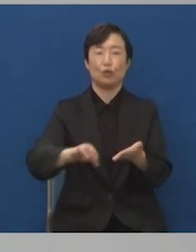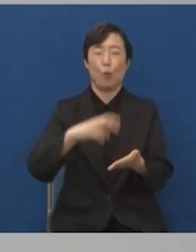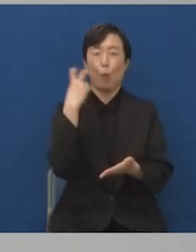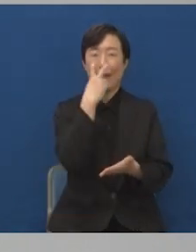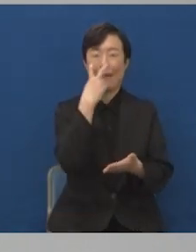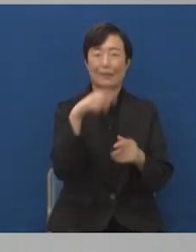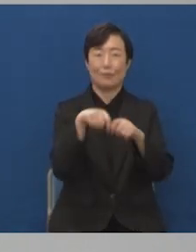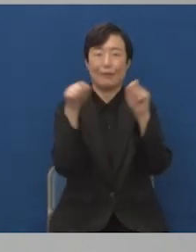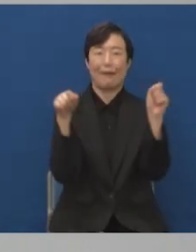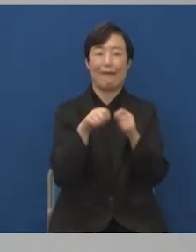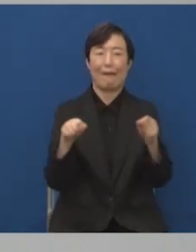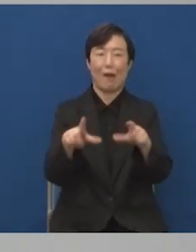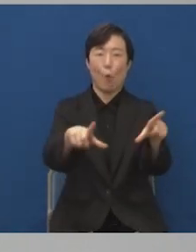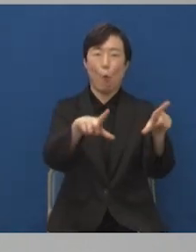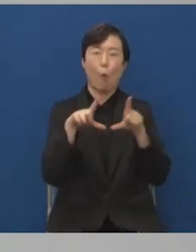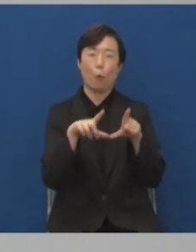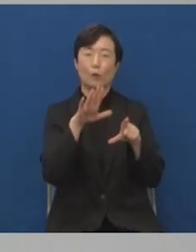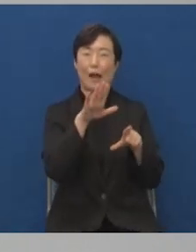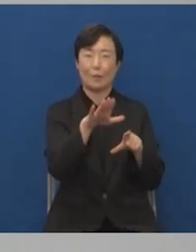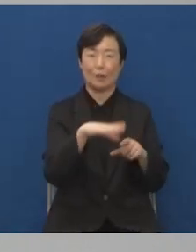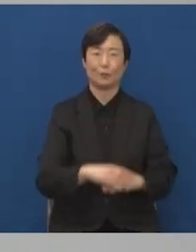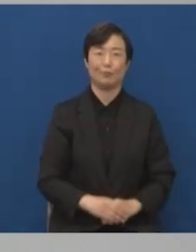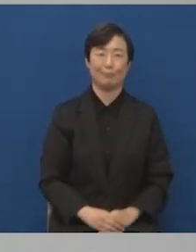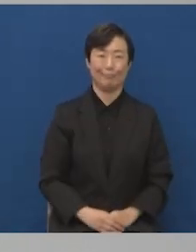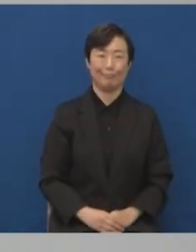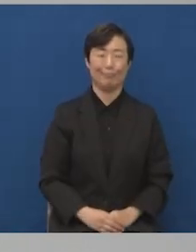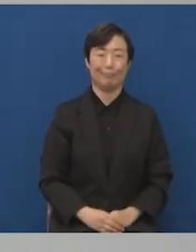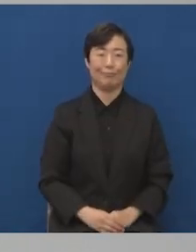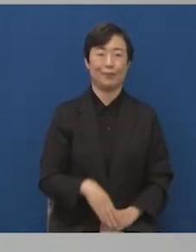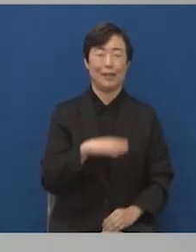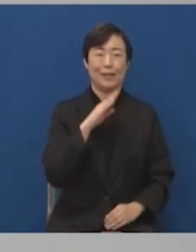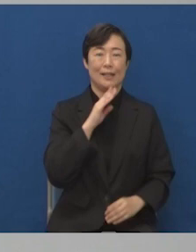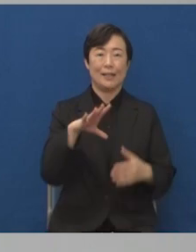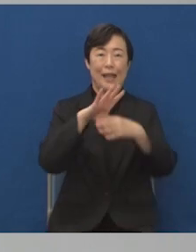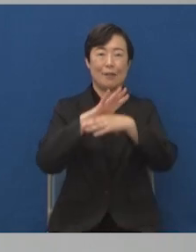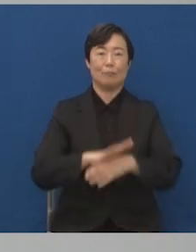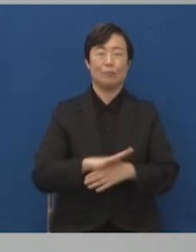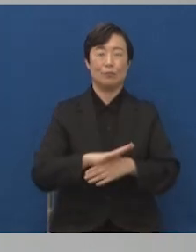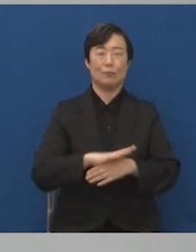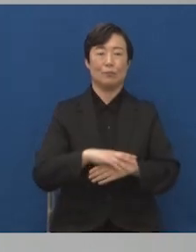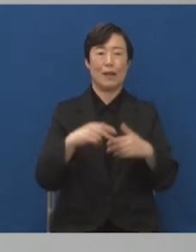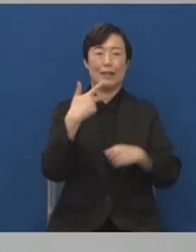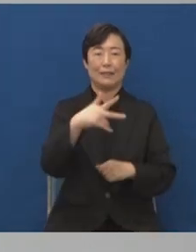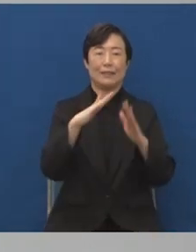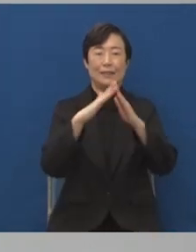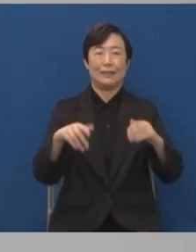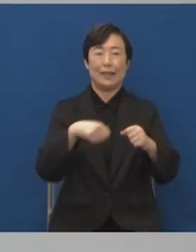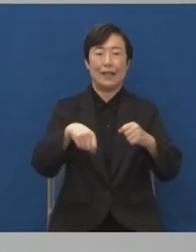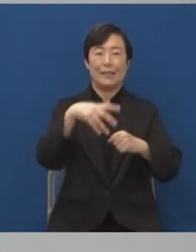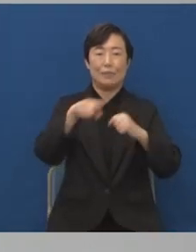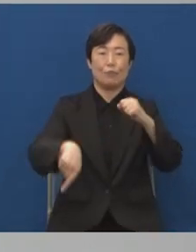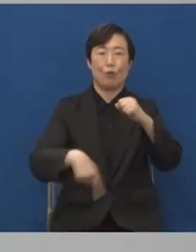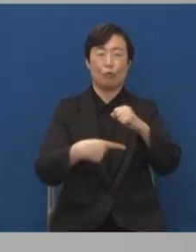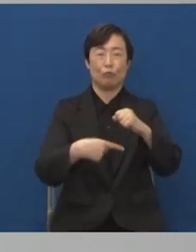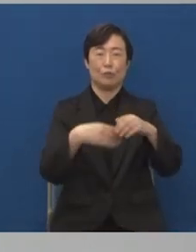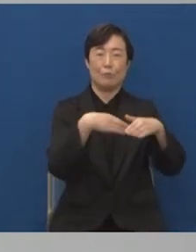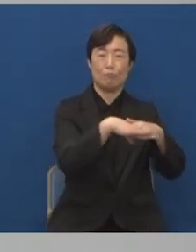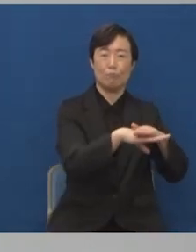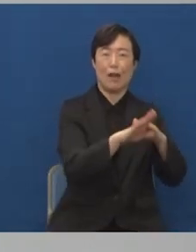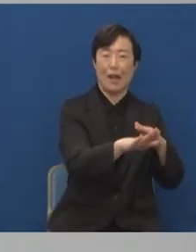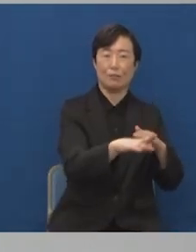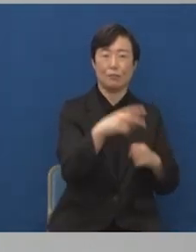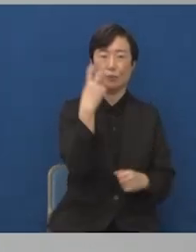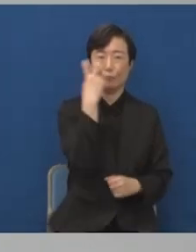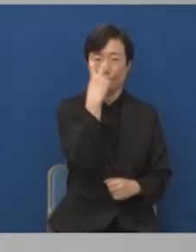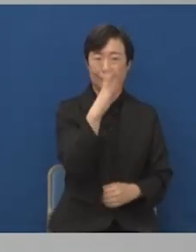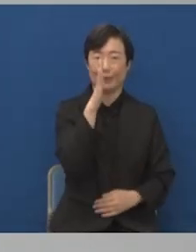果報告が参っております。原文は市会事務局に保管してありますから随時ご覧願います。